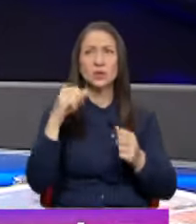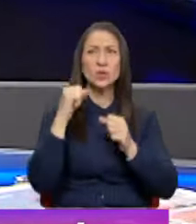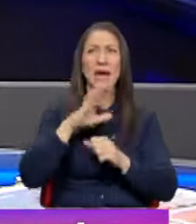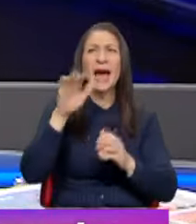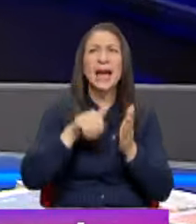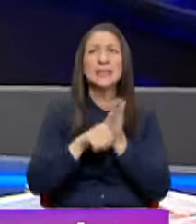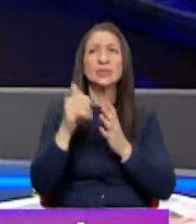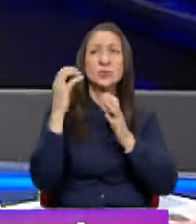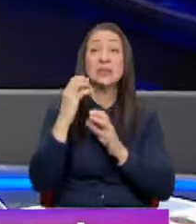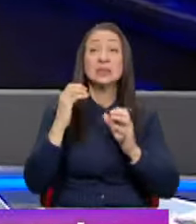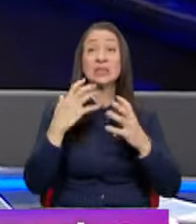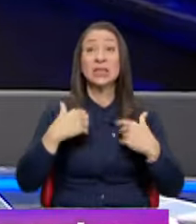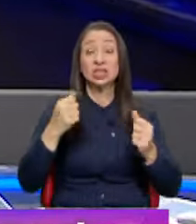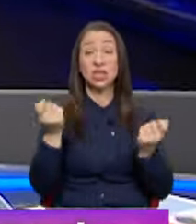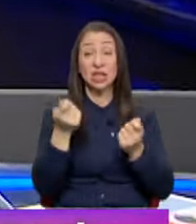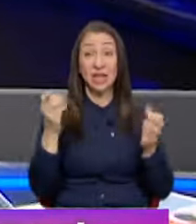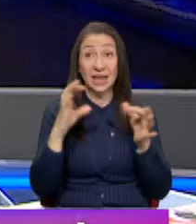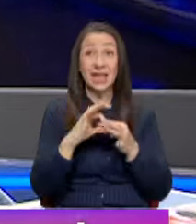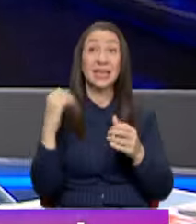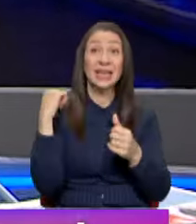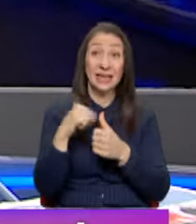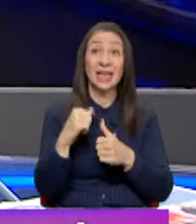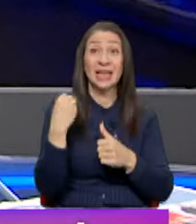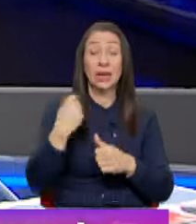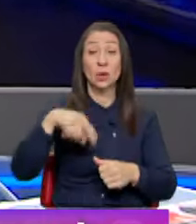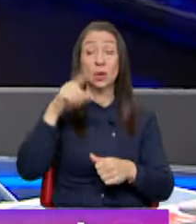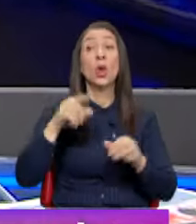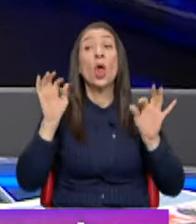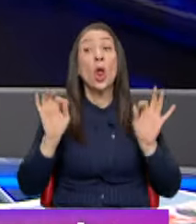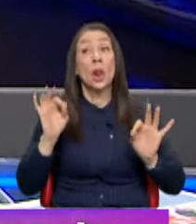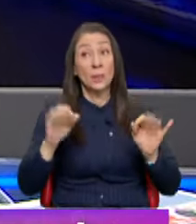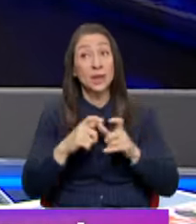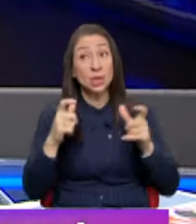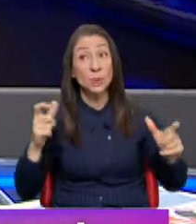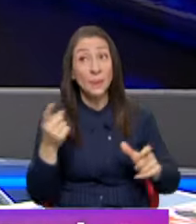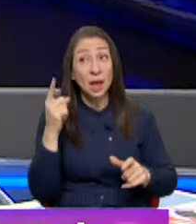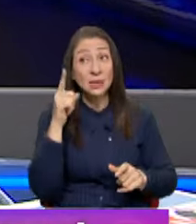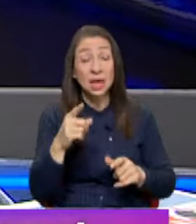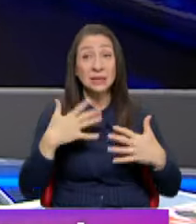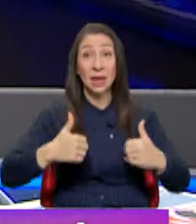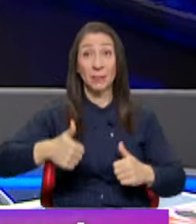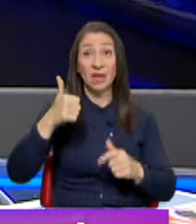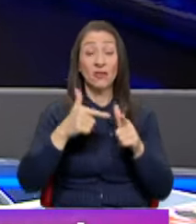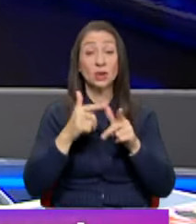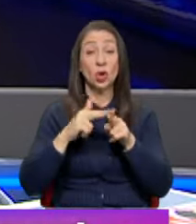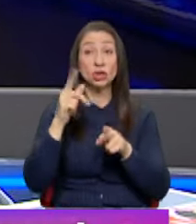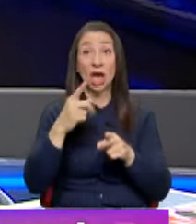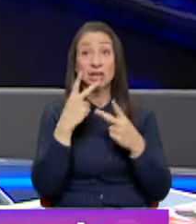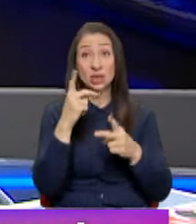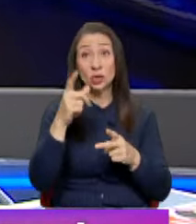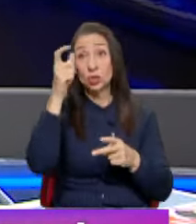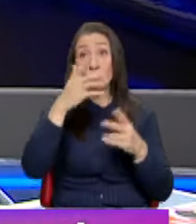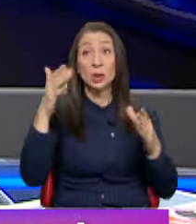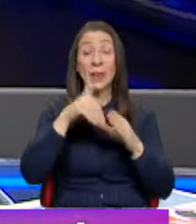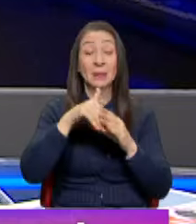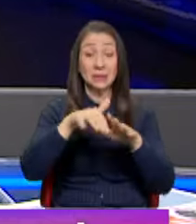herkesin omzunda ama sağlık çalışanlarıyla ilgili yine Yeni günün önemli gelişmelerinden bir tanesi Sağlık Bakanı Fahrettin koca açıkladı Türkiye